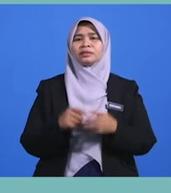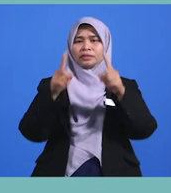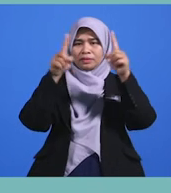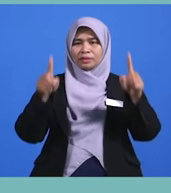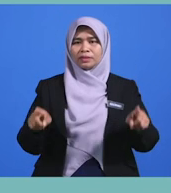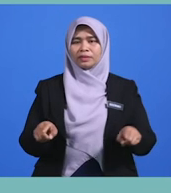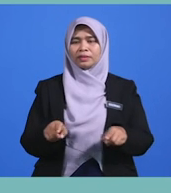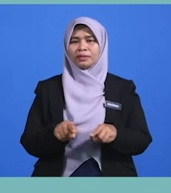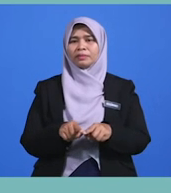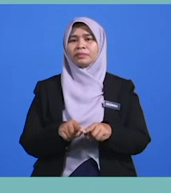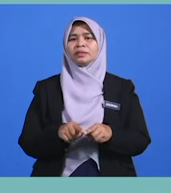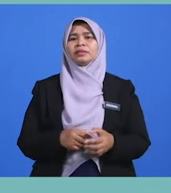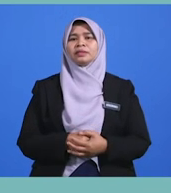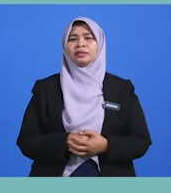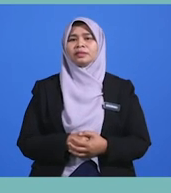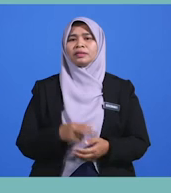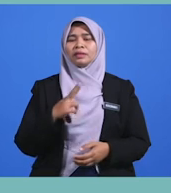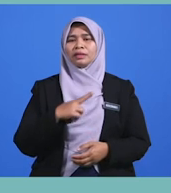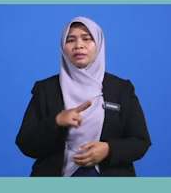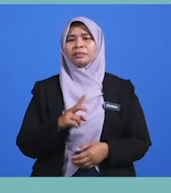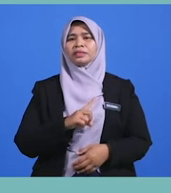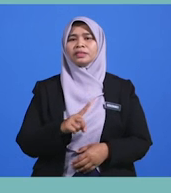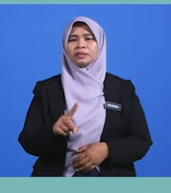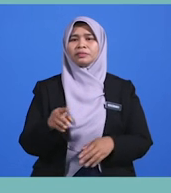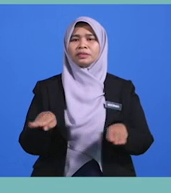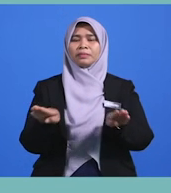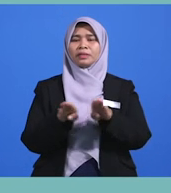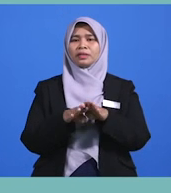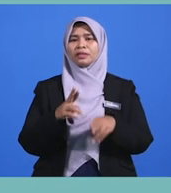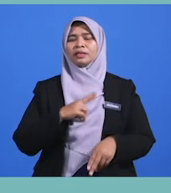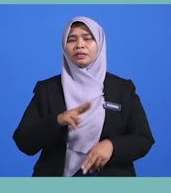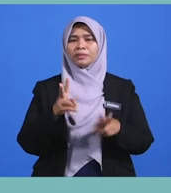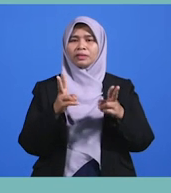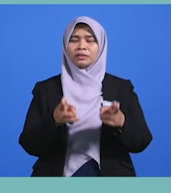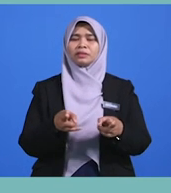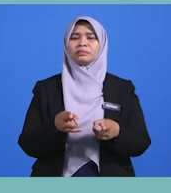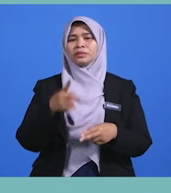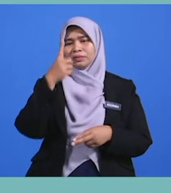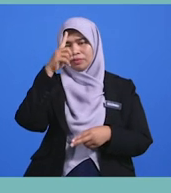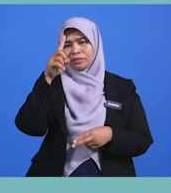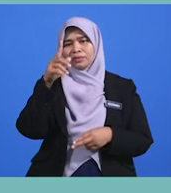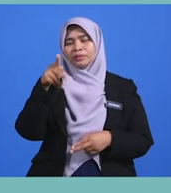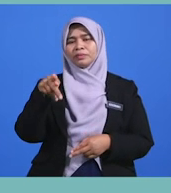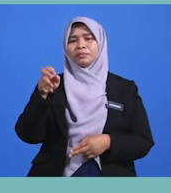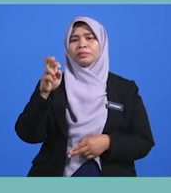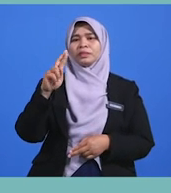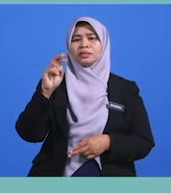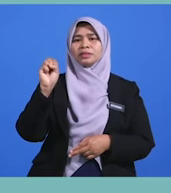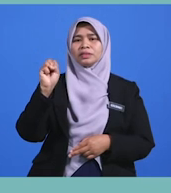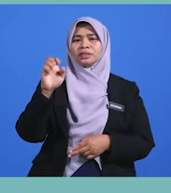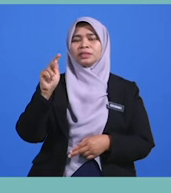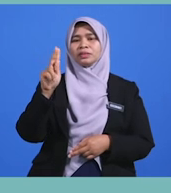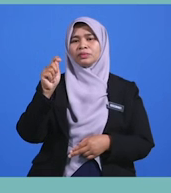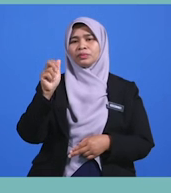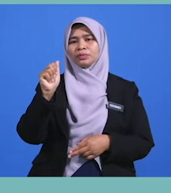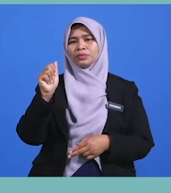mengandungi anak bulan yang melambangkan agama Islam sebagai agama rasmi bagi persekutuan dan negara Malaysia